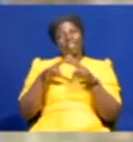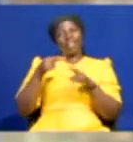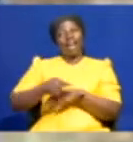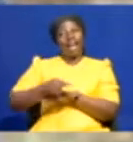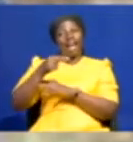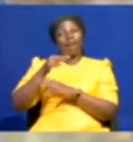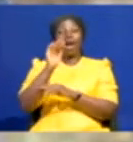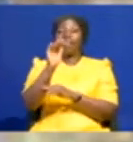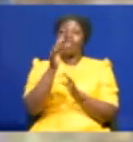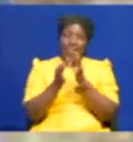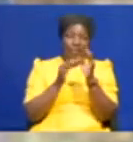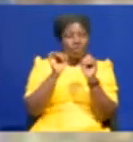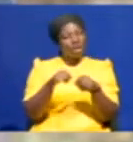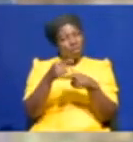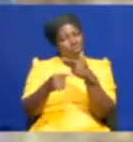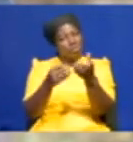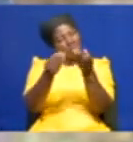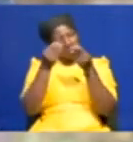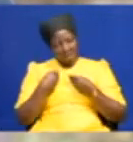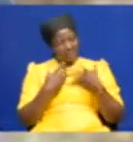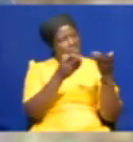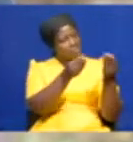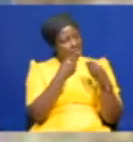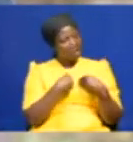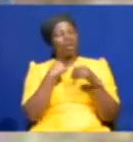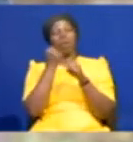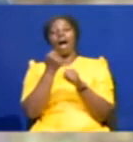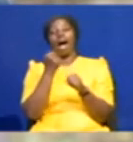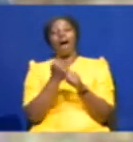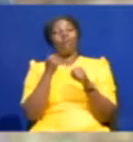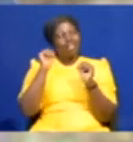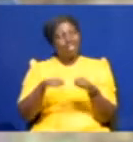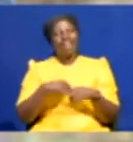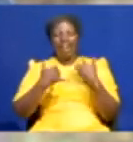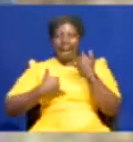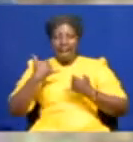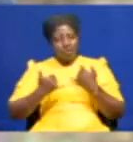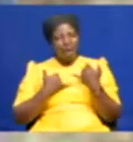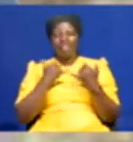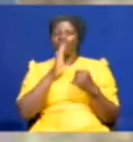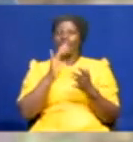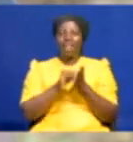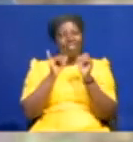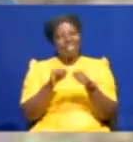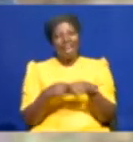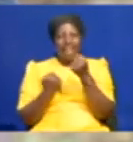tu kama mngeendelea kutupa kazi nyingine kama hii, tungefurahia sana, na ili tuendelee tu kujikimu.